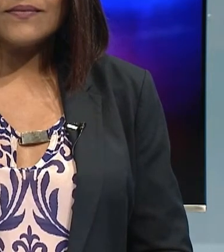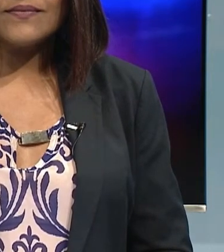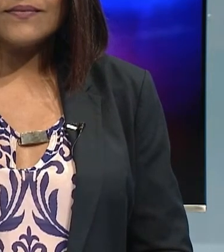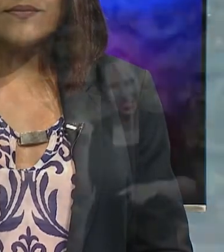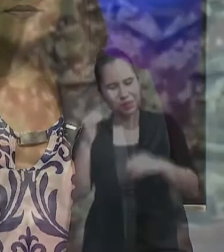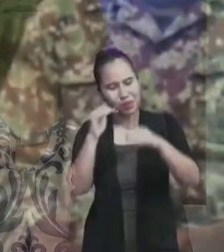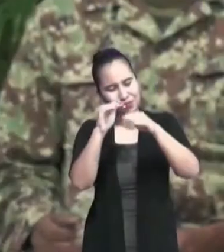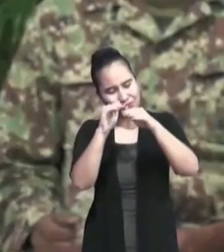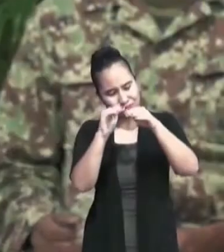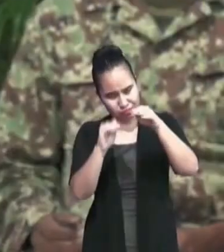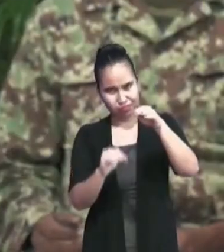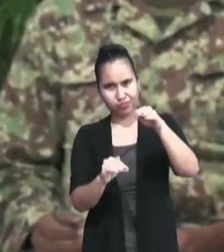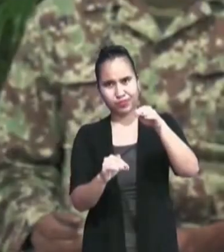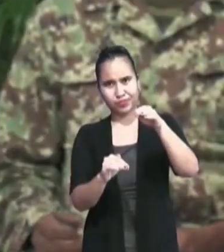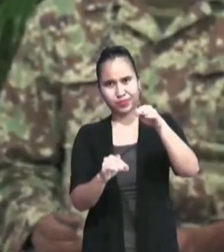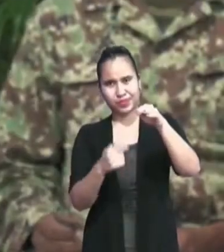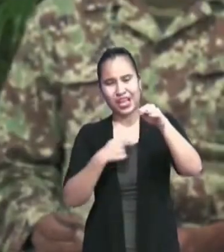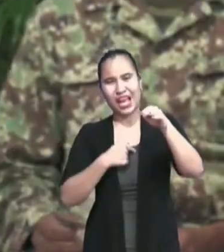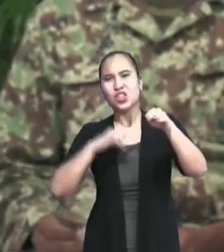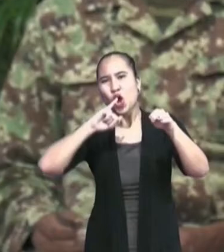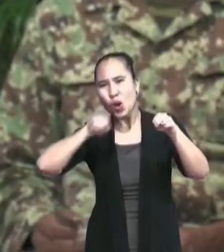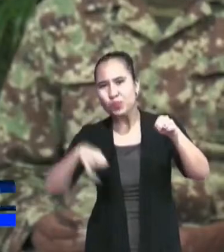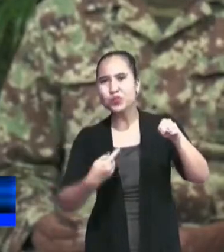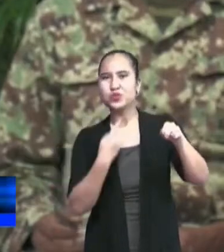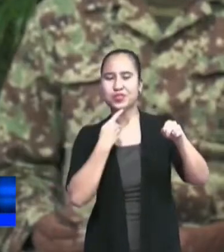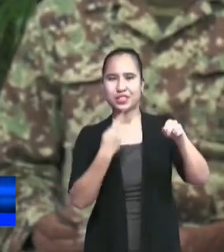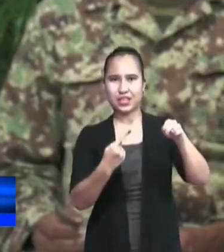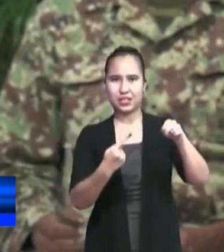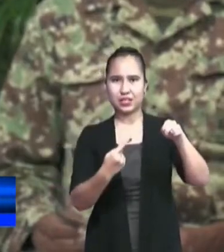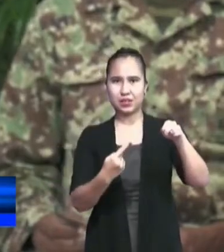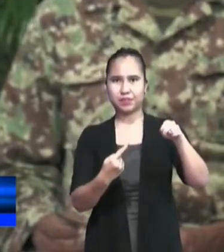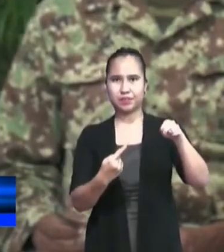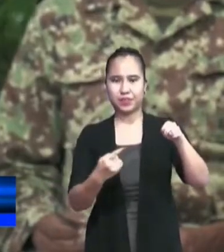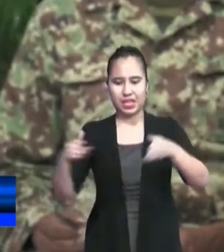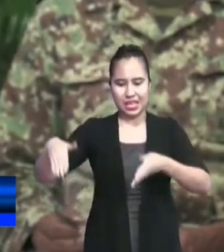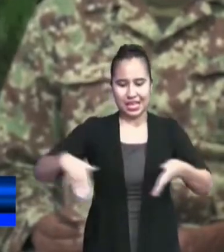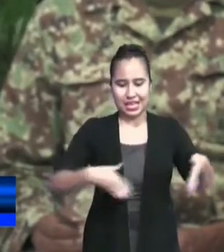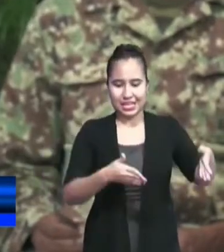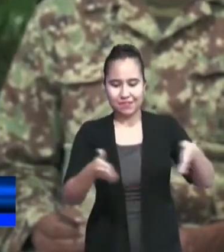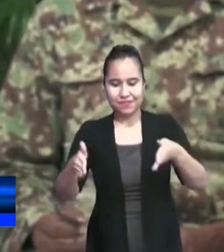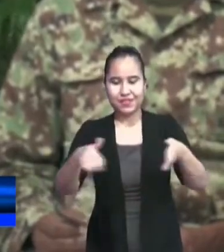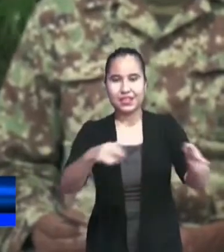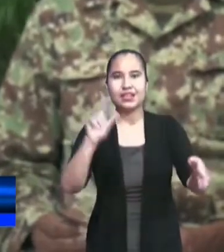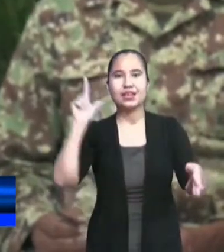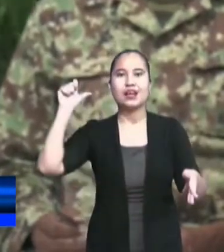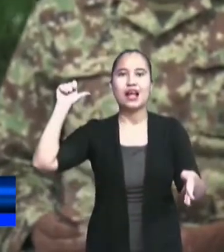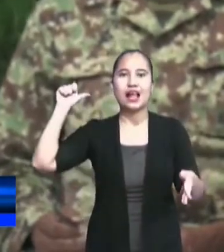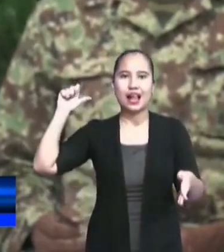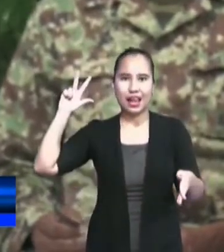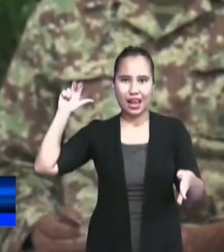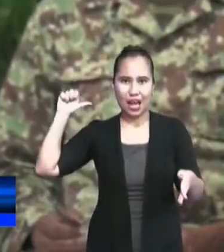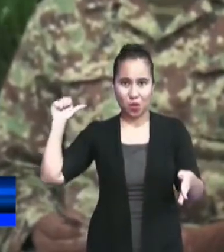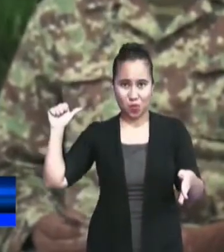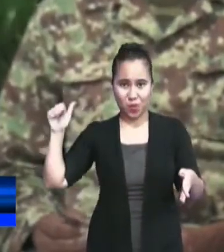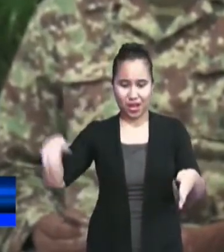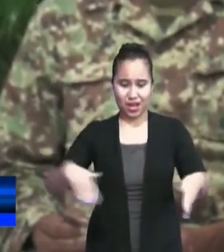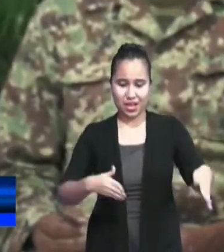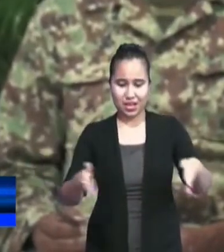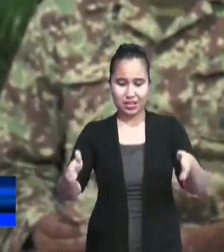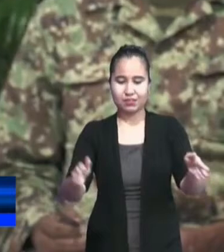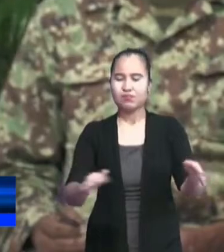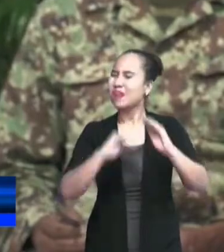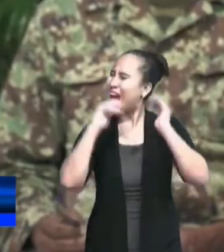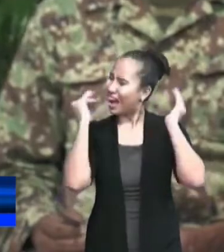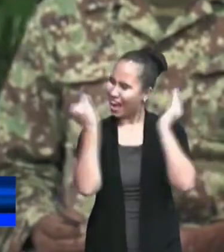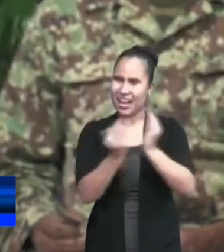verloopt. Laat me het weer zeggen, de Marowijne, de Lawa en de Marowini rivier, daar heb je een total lockdown. Tapaliba dat in